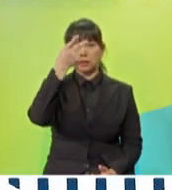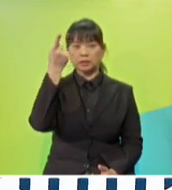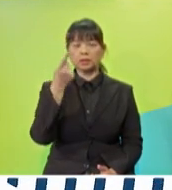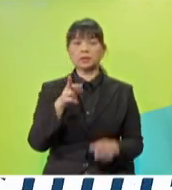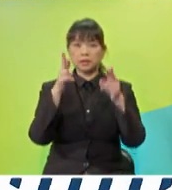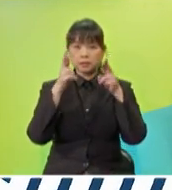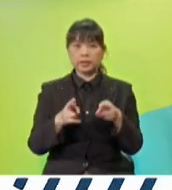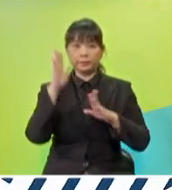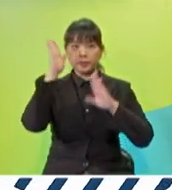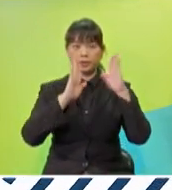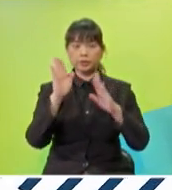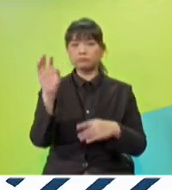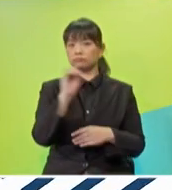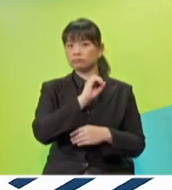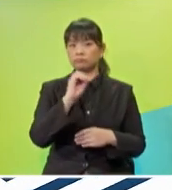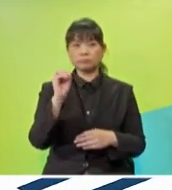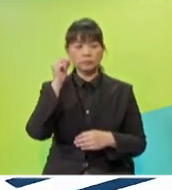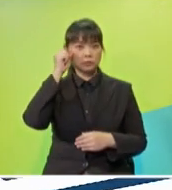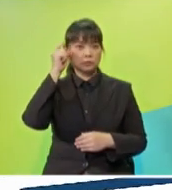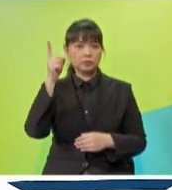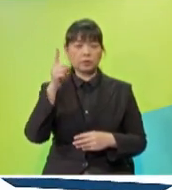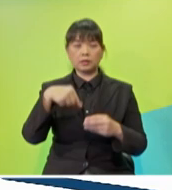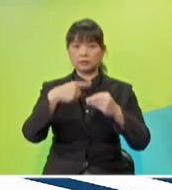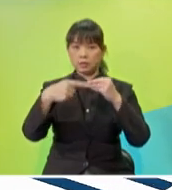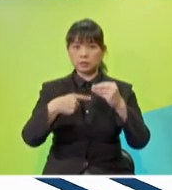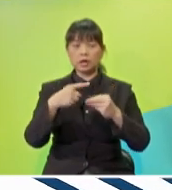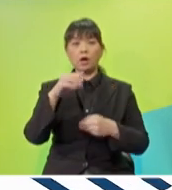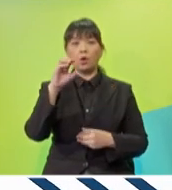sekarang tentang keburukan obesity